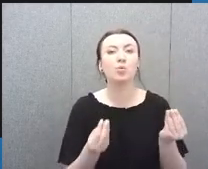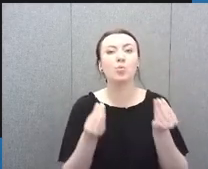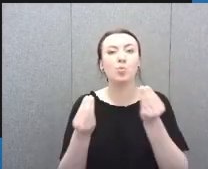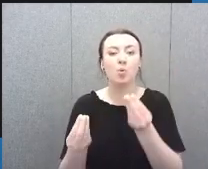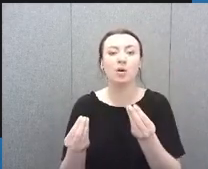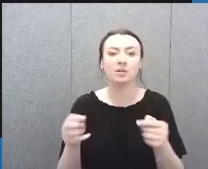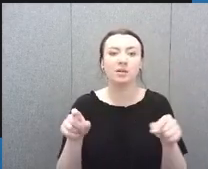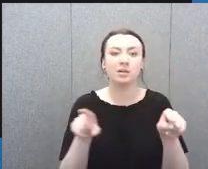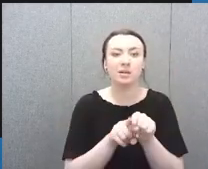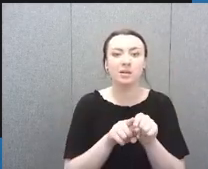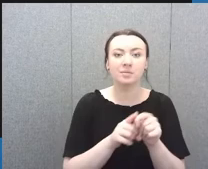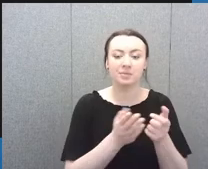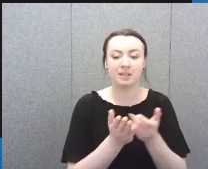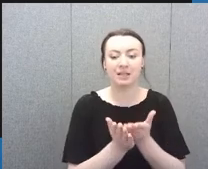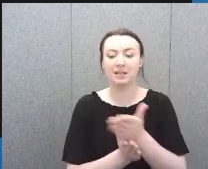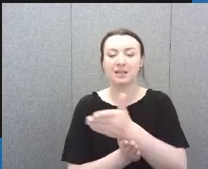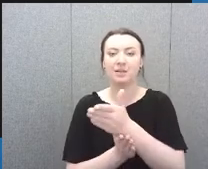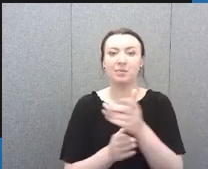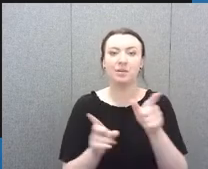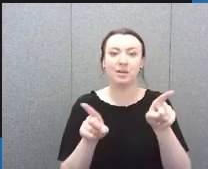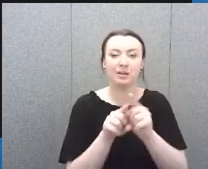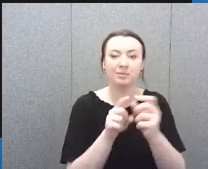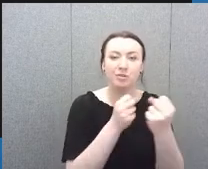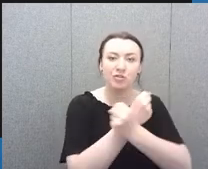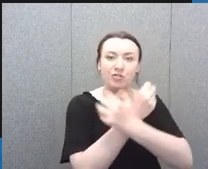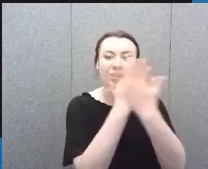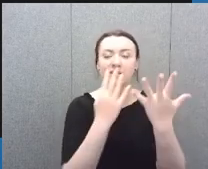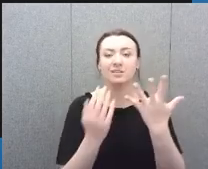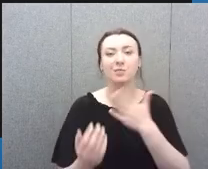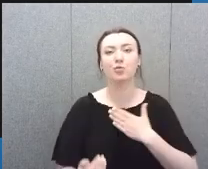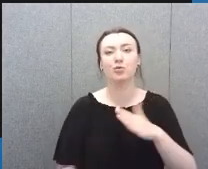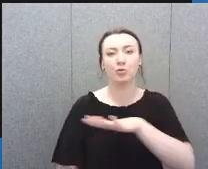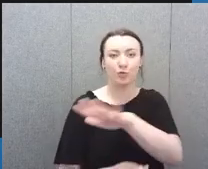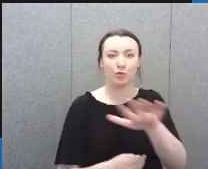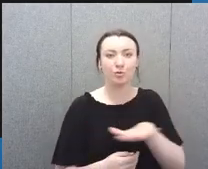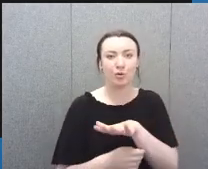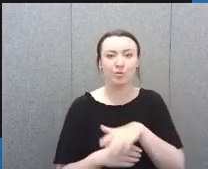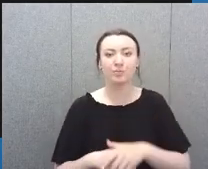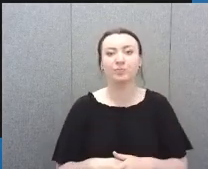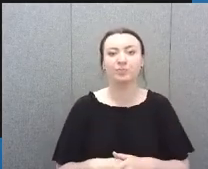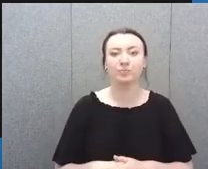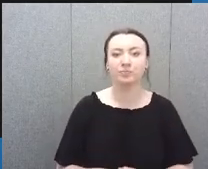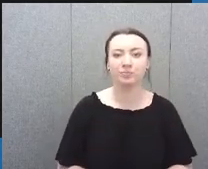сотрудничать. Я думаю, что мы отметим определенное направление